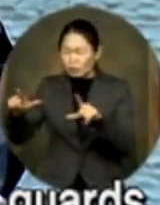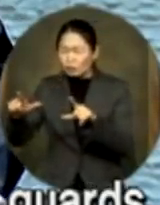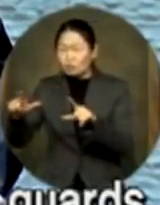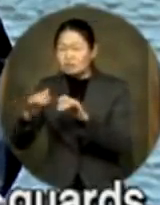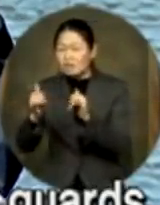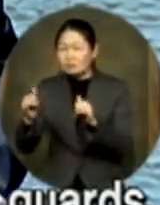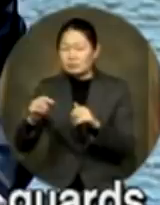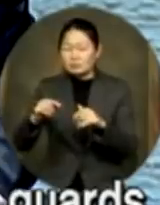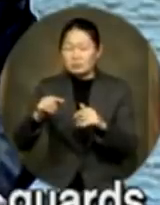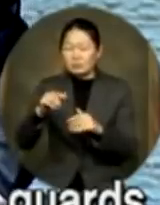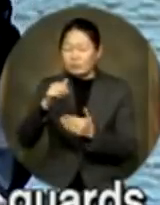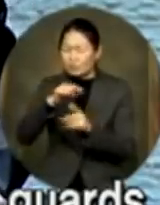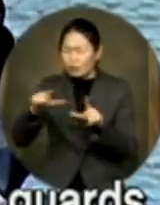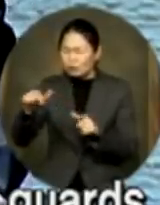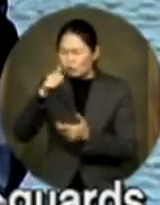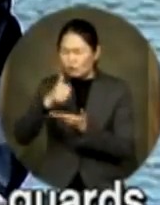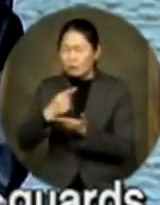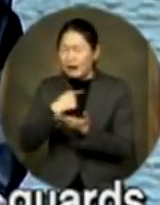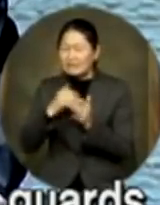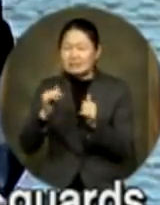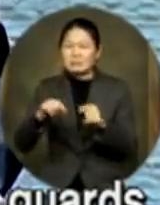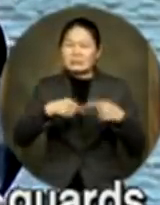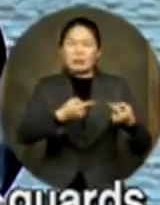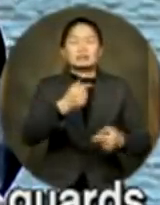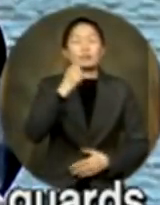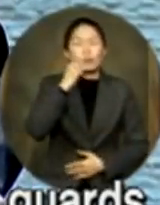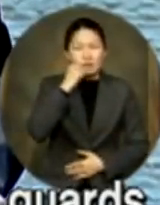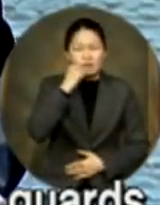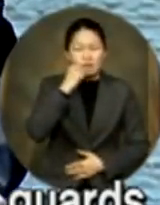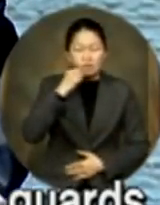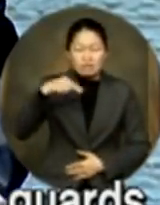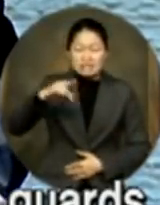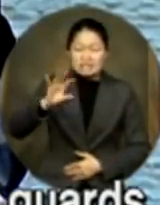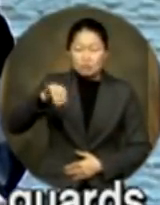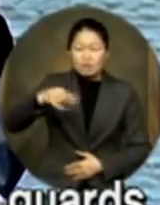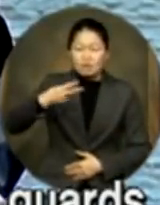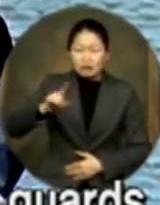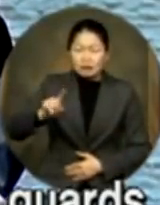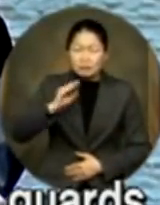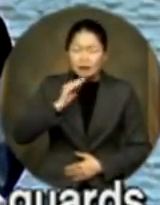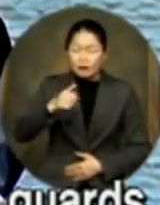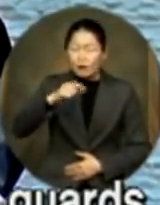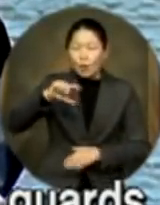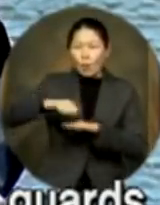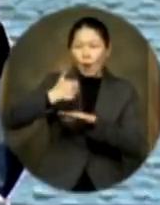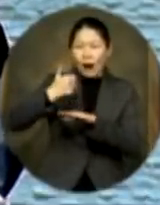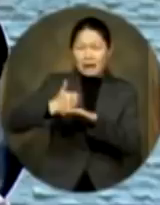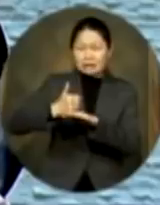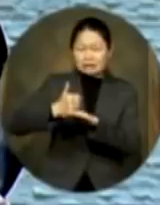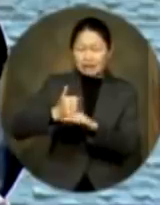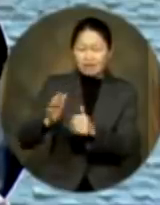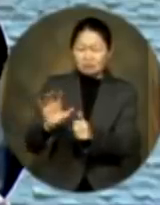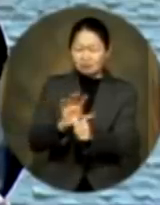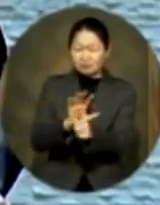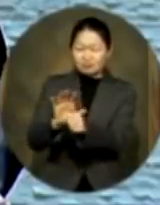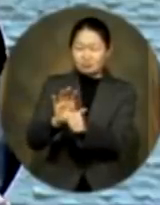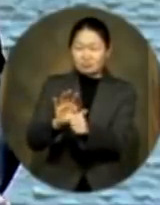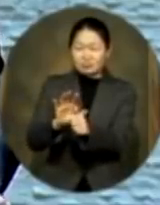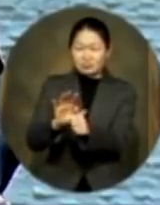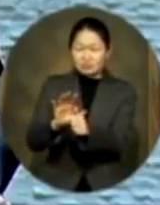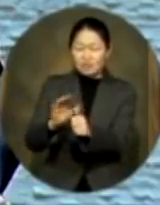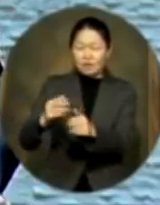것입니다 시위대 라고 하는 것은 로마 황제의 근이 부대의 요 로마 군인들 중에